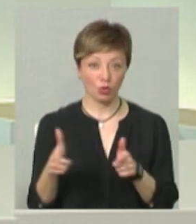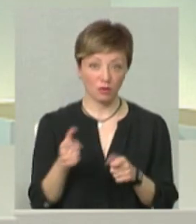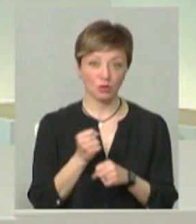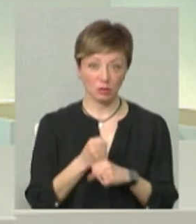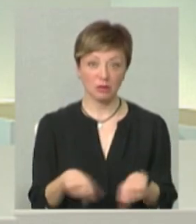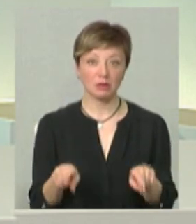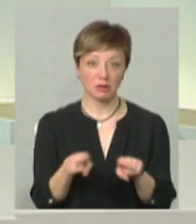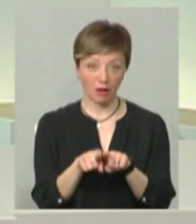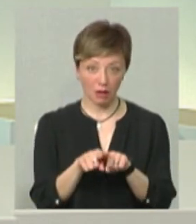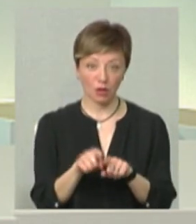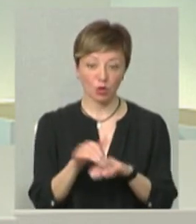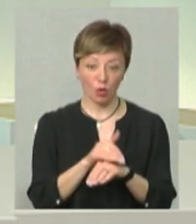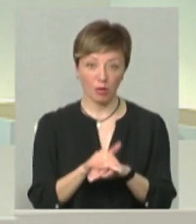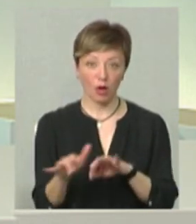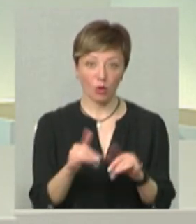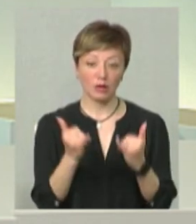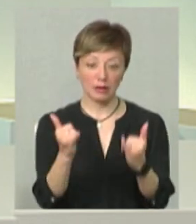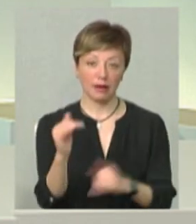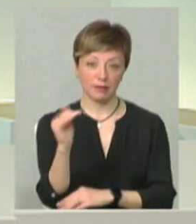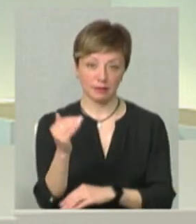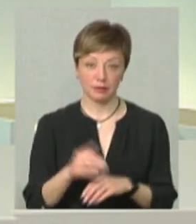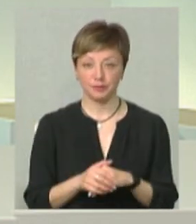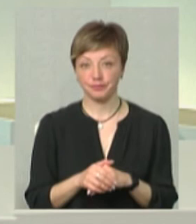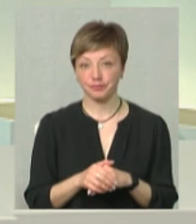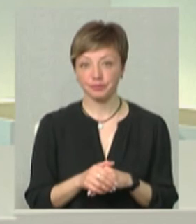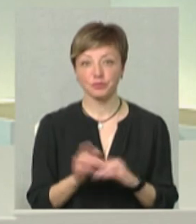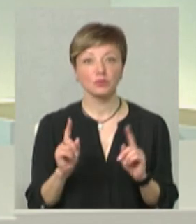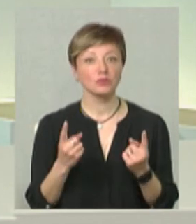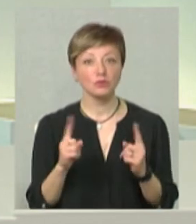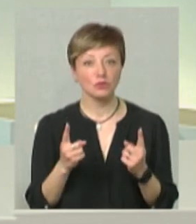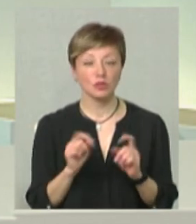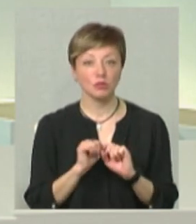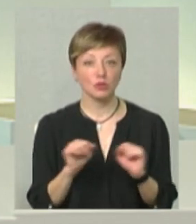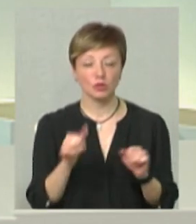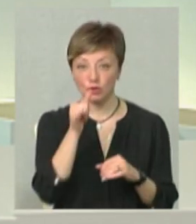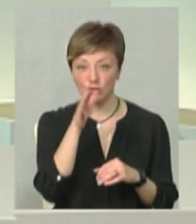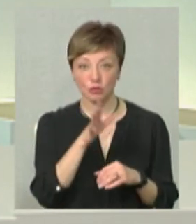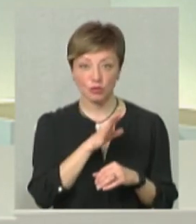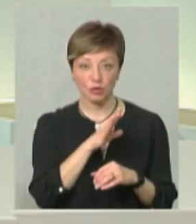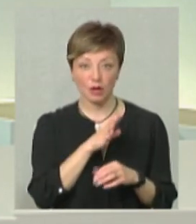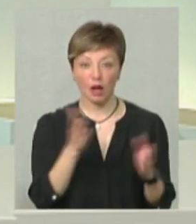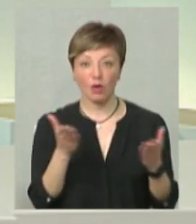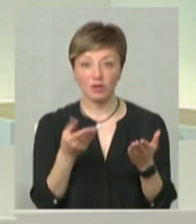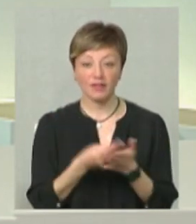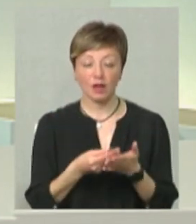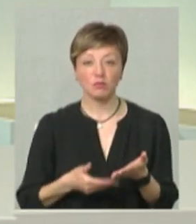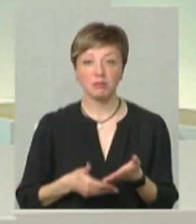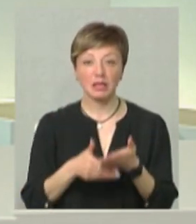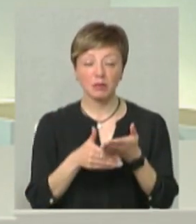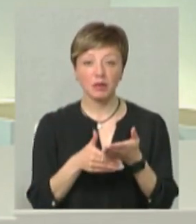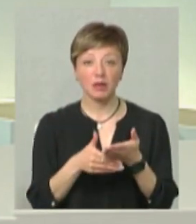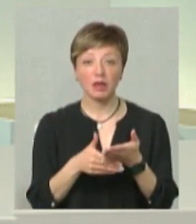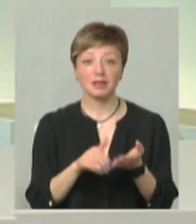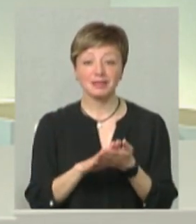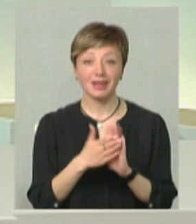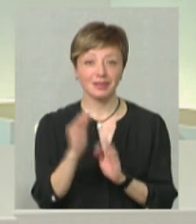зробити такий добрий крок для дитини. Чому не може бути тут якоїсь фінансової підтримки? Тому що